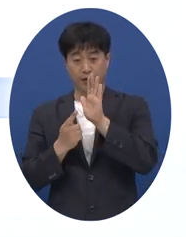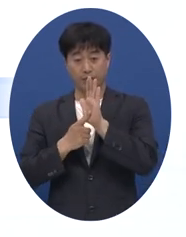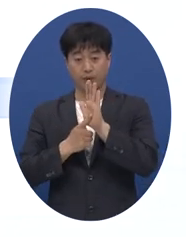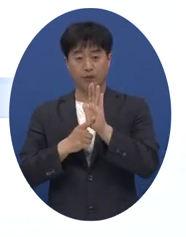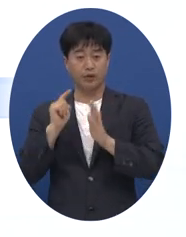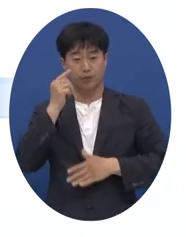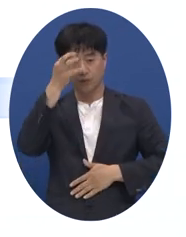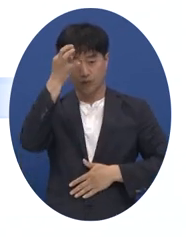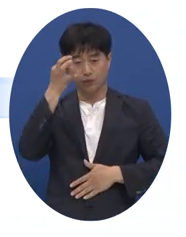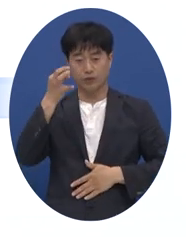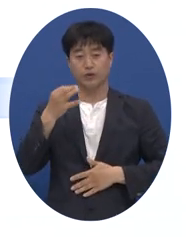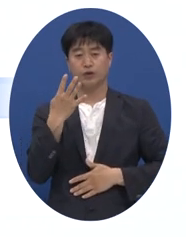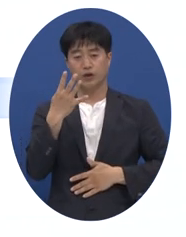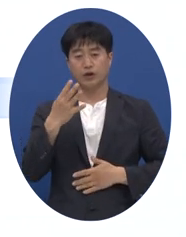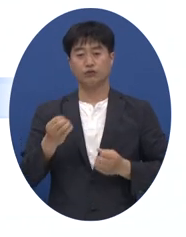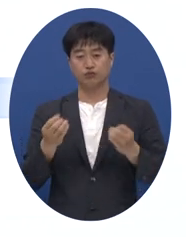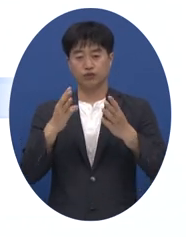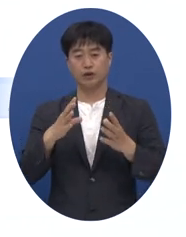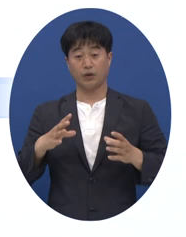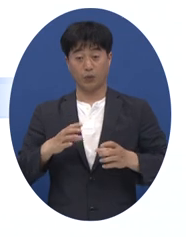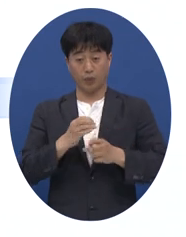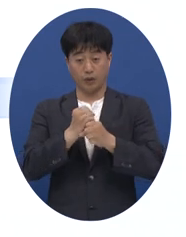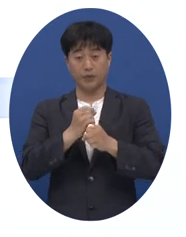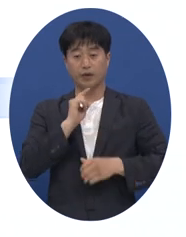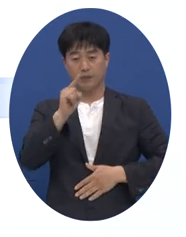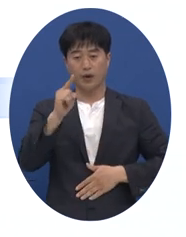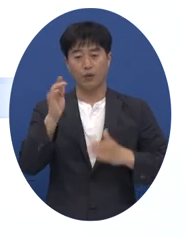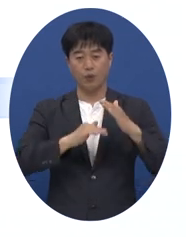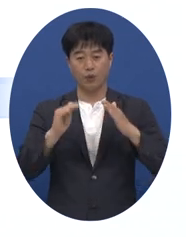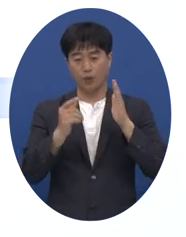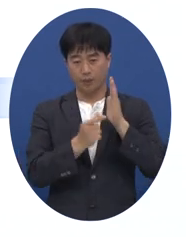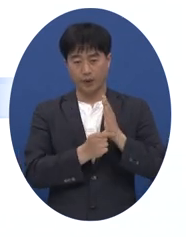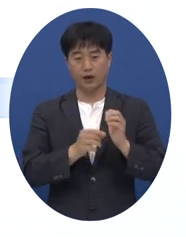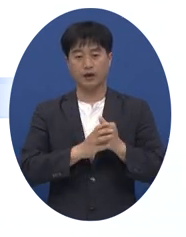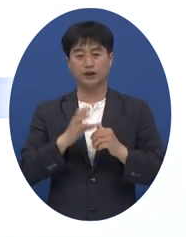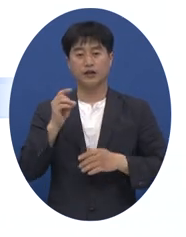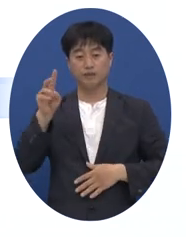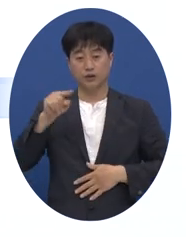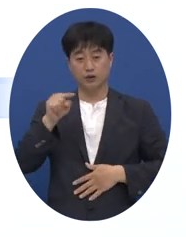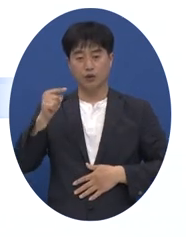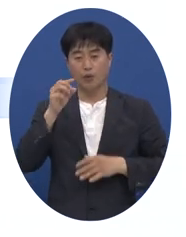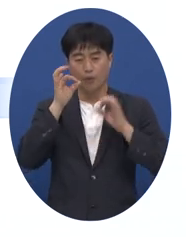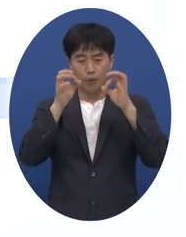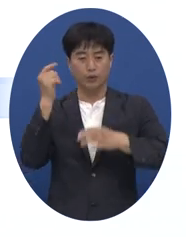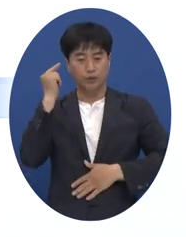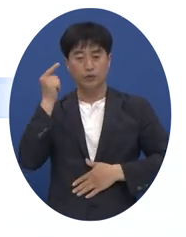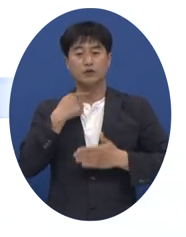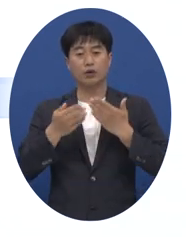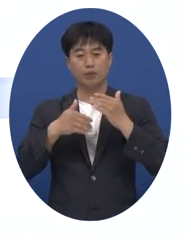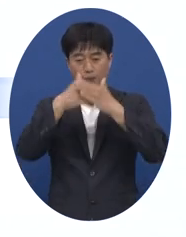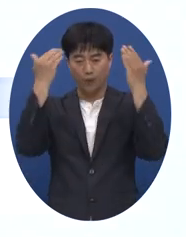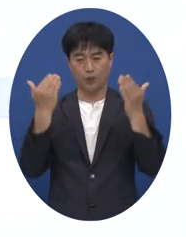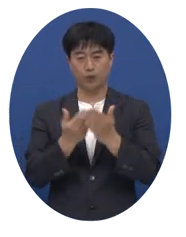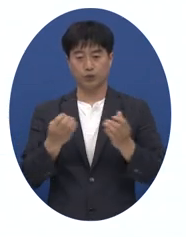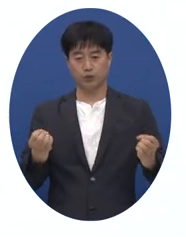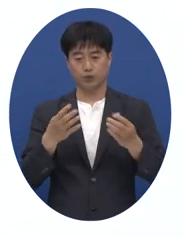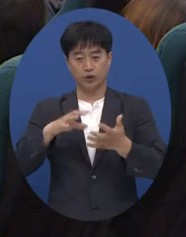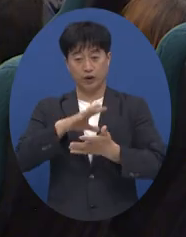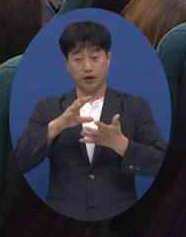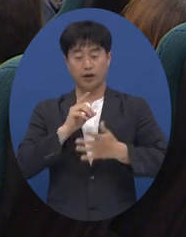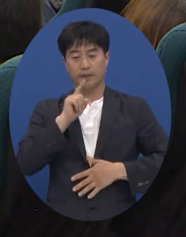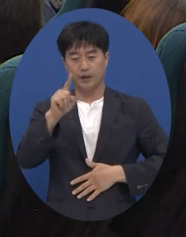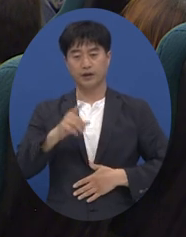4개의 행사를 통칭하는 공동 브랜드로서 DMZ에서 보고 듣고 체험하는 모든 행사들을 아우르는